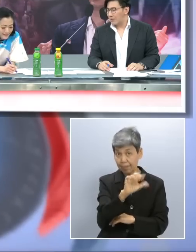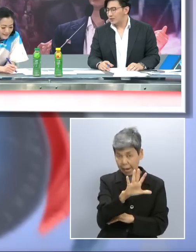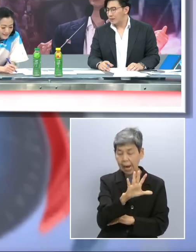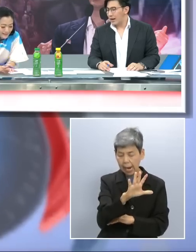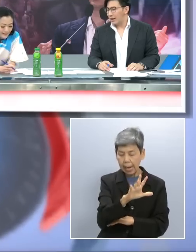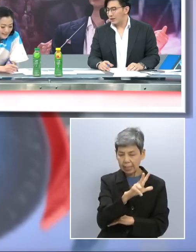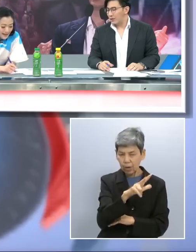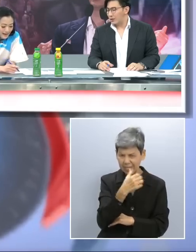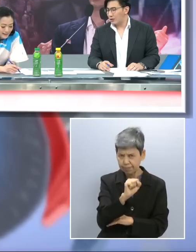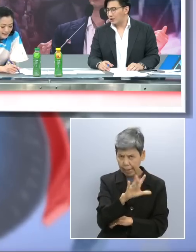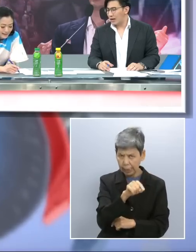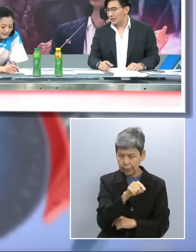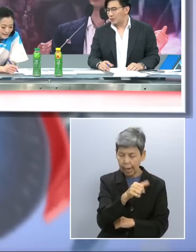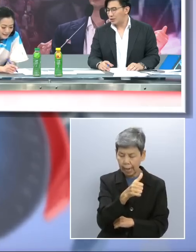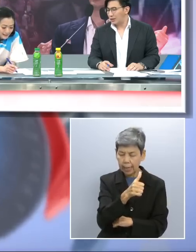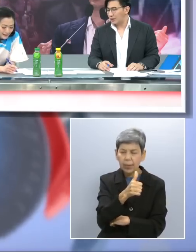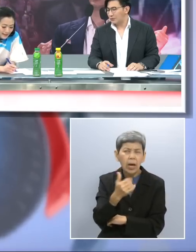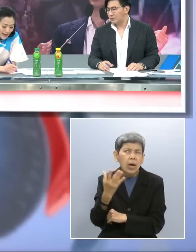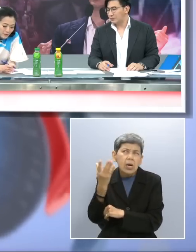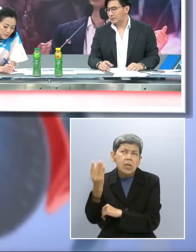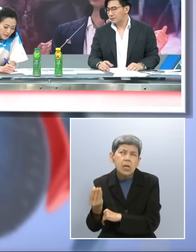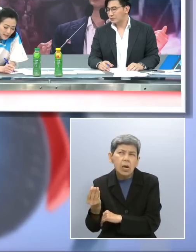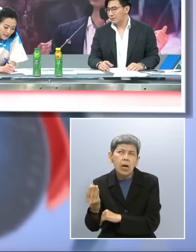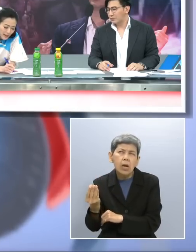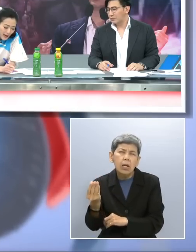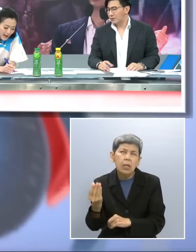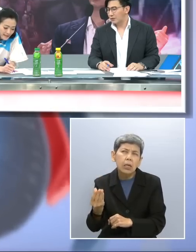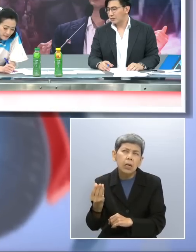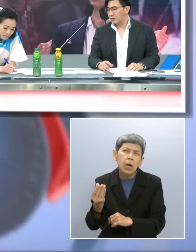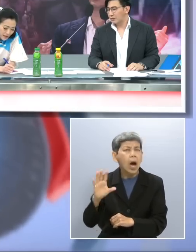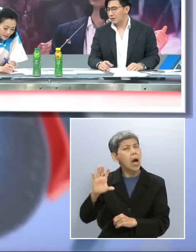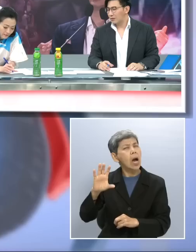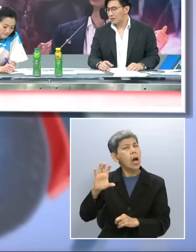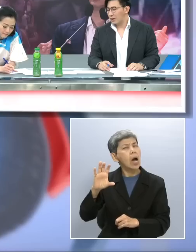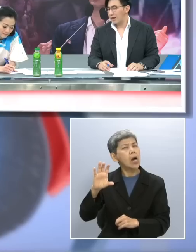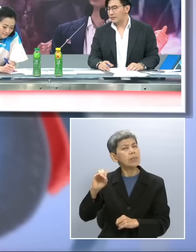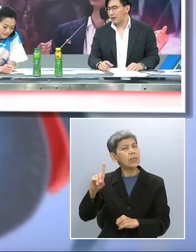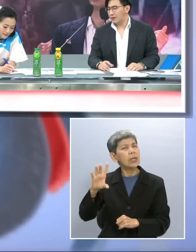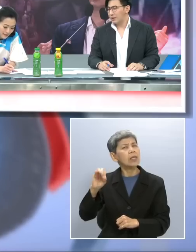315ก็จะขาดอยู่ที่ขาดอยู่ที่51